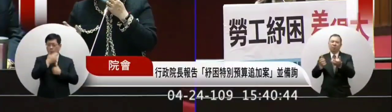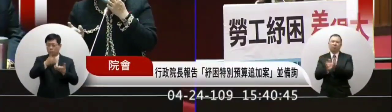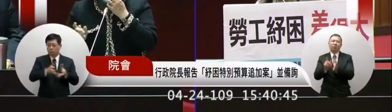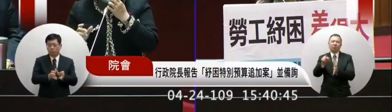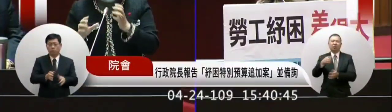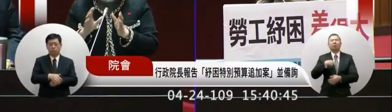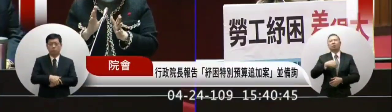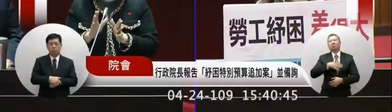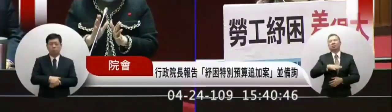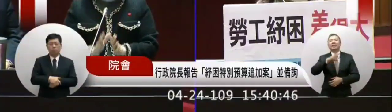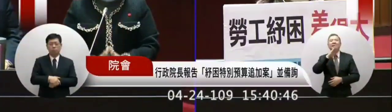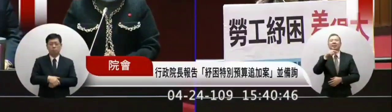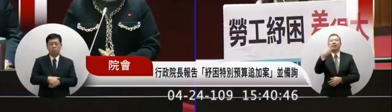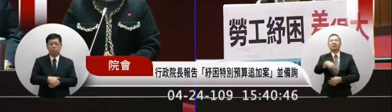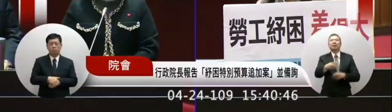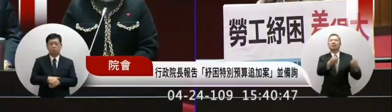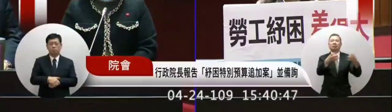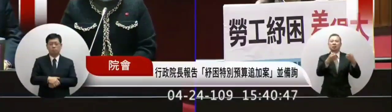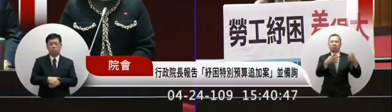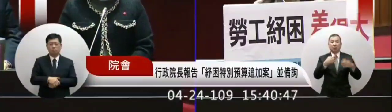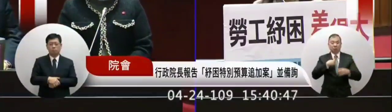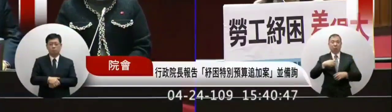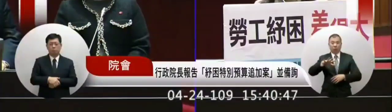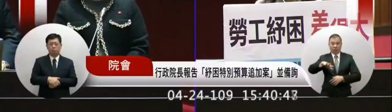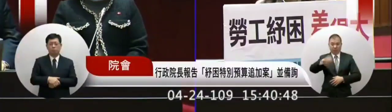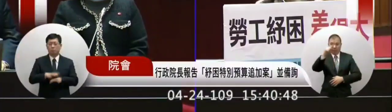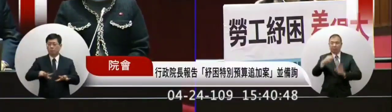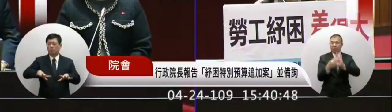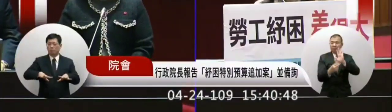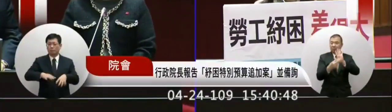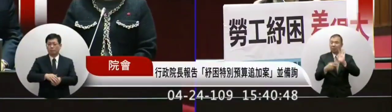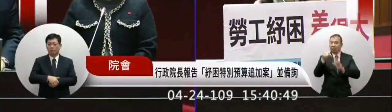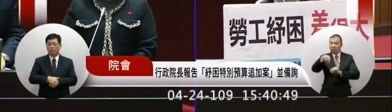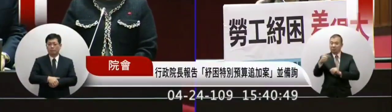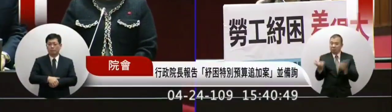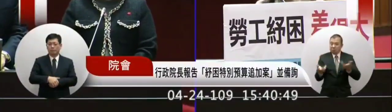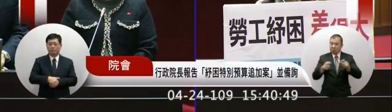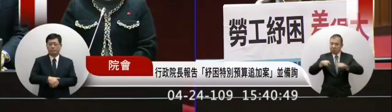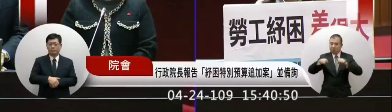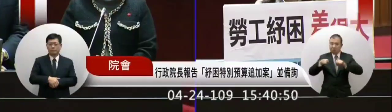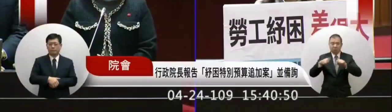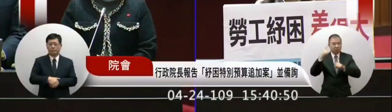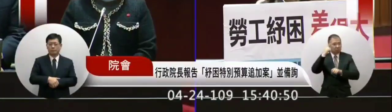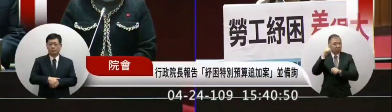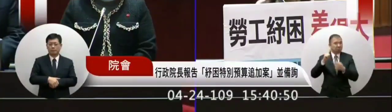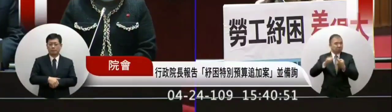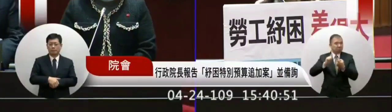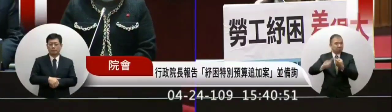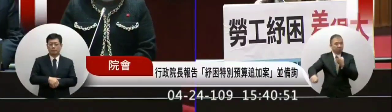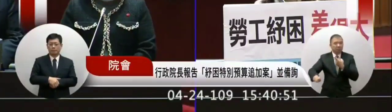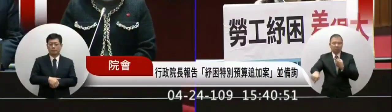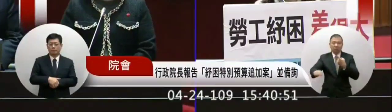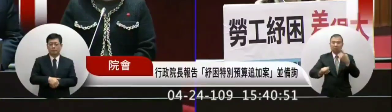道。等一下，我跟你讨论卫福部的事。我先讲你现在这东西合不合理。第一个，定了一个